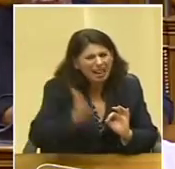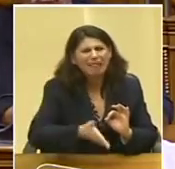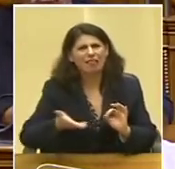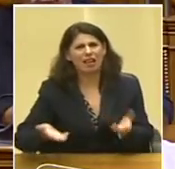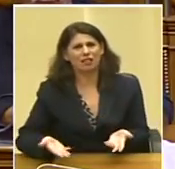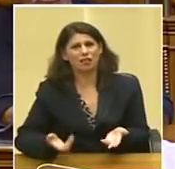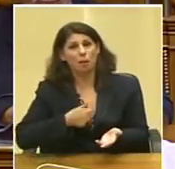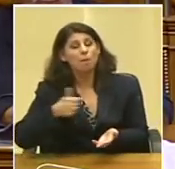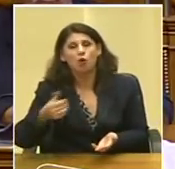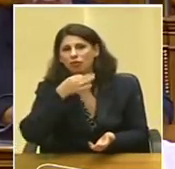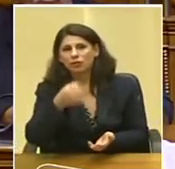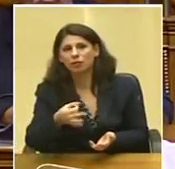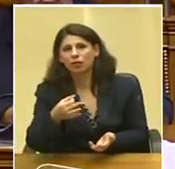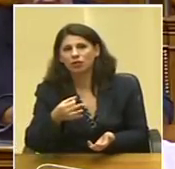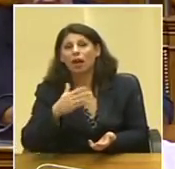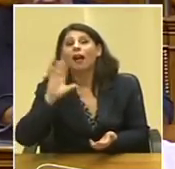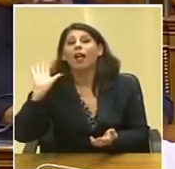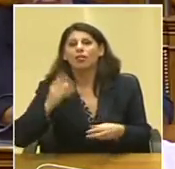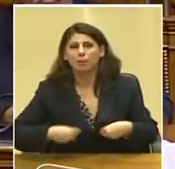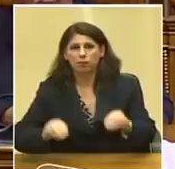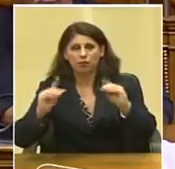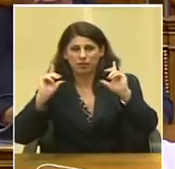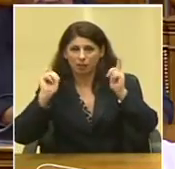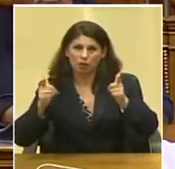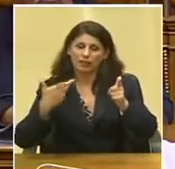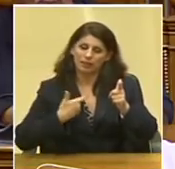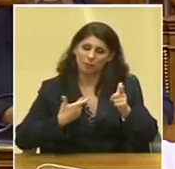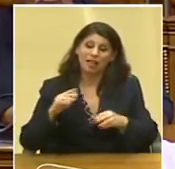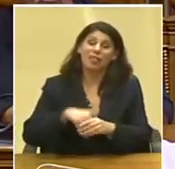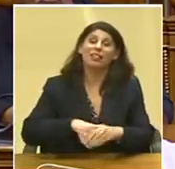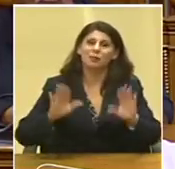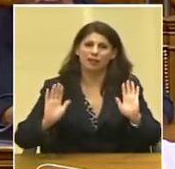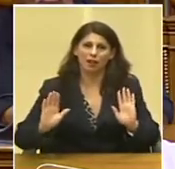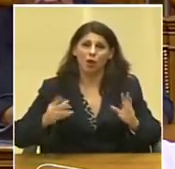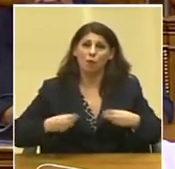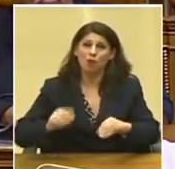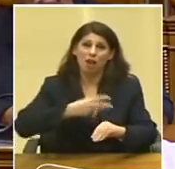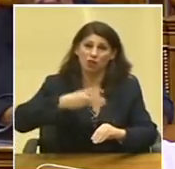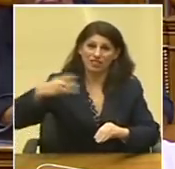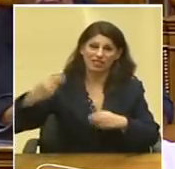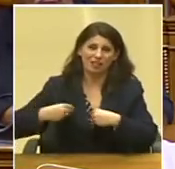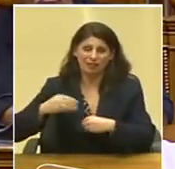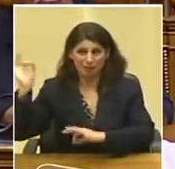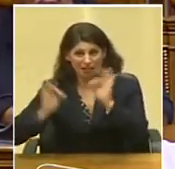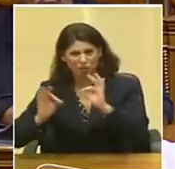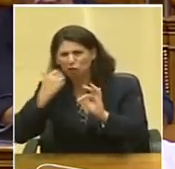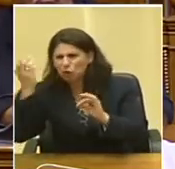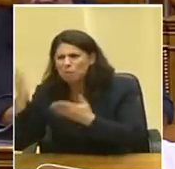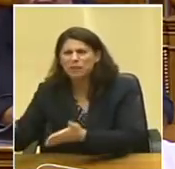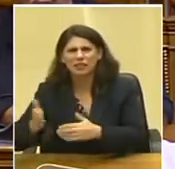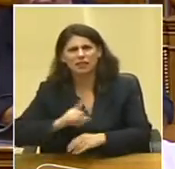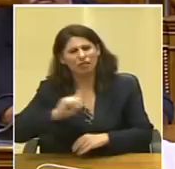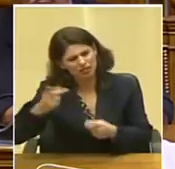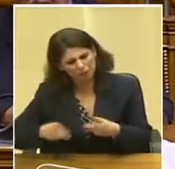που είχατε να πείτε είναι ότι δεν πούλησε η δημοκρατία γιατί εμείς δεν συμμετάσχαμε. Πουλάει ο ΣΥΡΙΖΑ τη Μακεδονία. Ντροπή σας! Και δεν σας